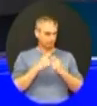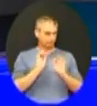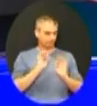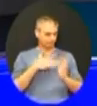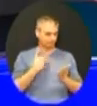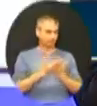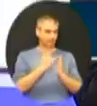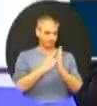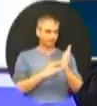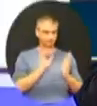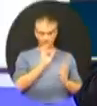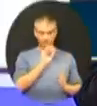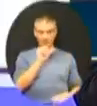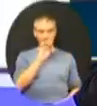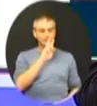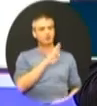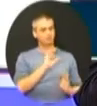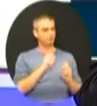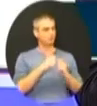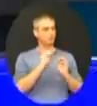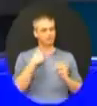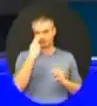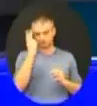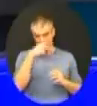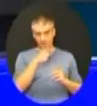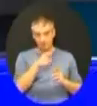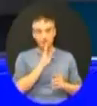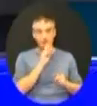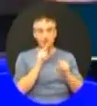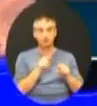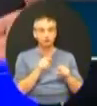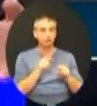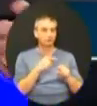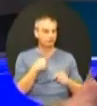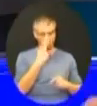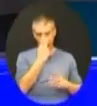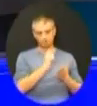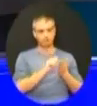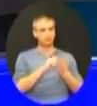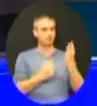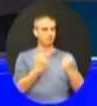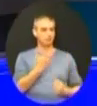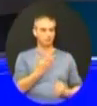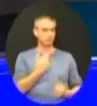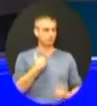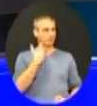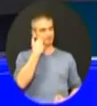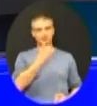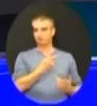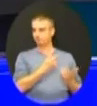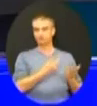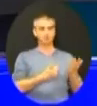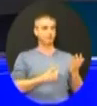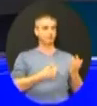להצעת חוק של של אמיר בצורה עניינית וניסיתי להבין האם באמת שם נמצאת הבעיה אנחנו רואים למשל משרד התחבורה והנה אני אחמיא לשר ממשלתו של